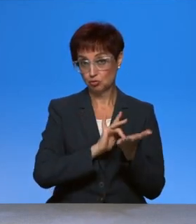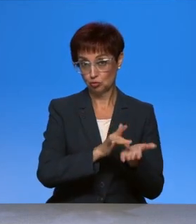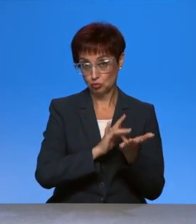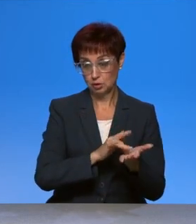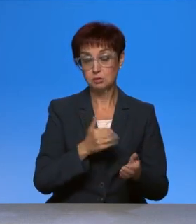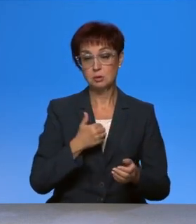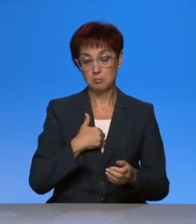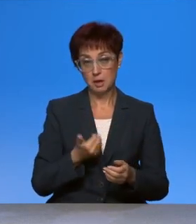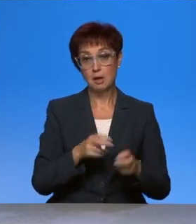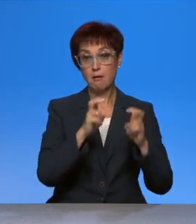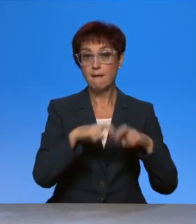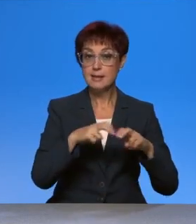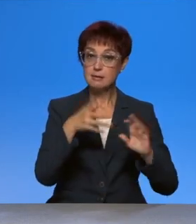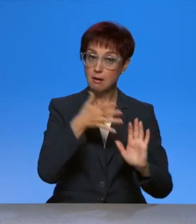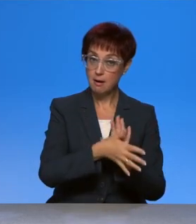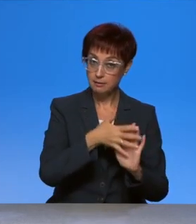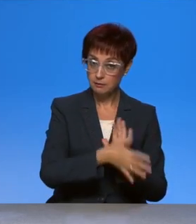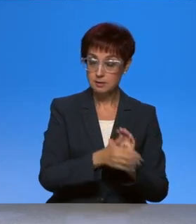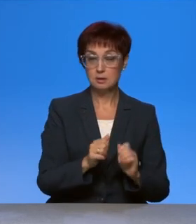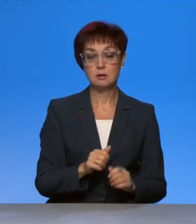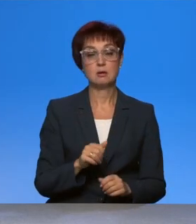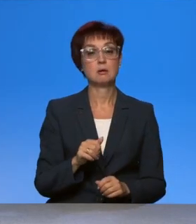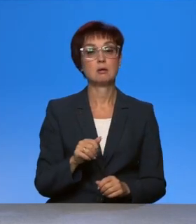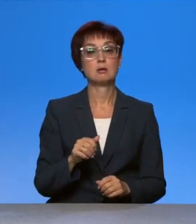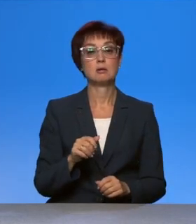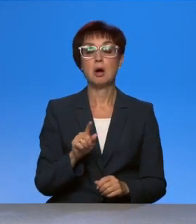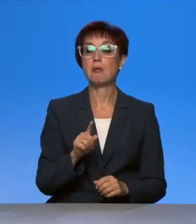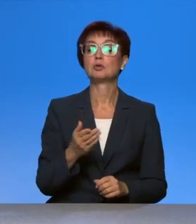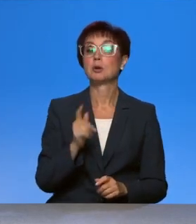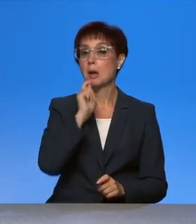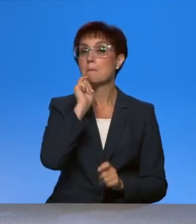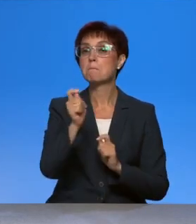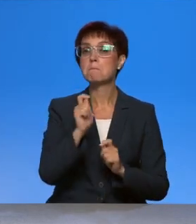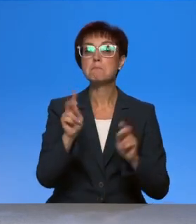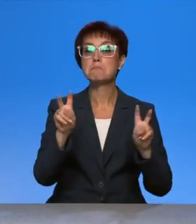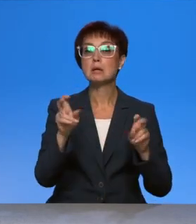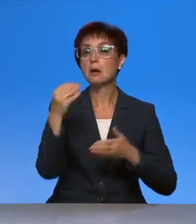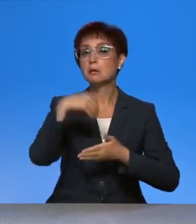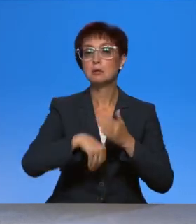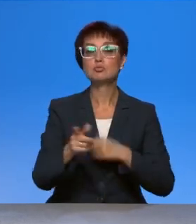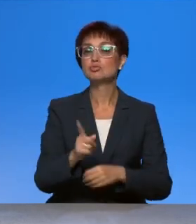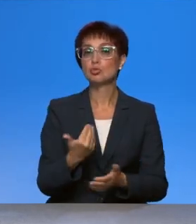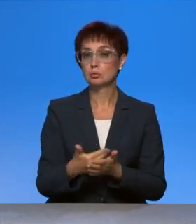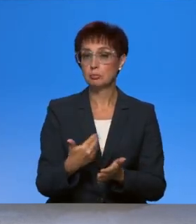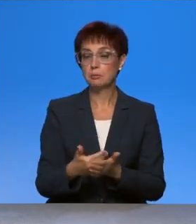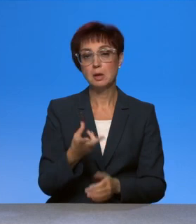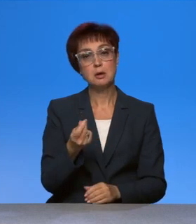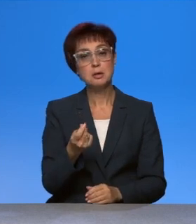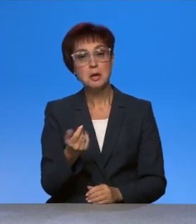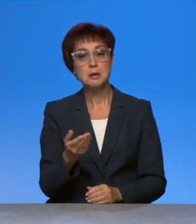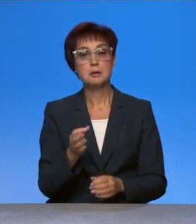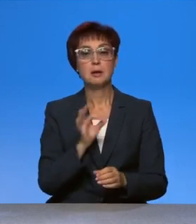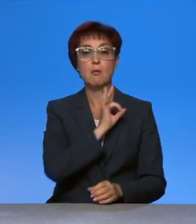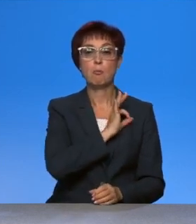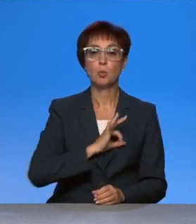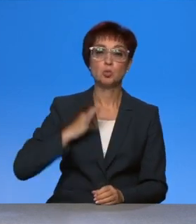вот интересно, а подарки это что? Это деньги, я не знаю, утварь, бусы? Чтобы мы понимали